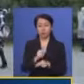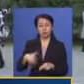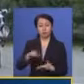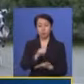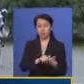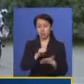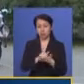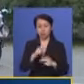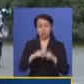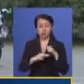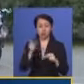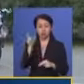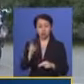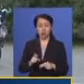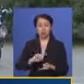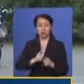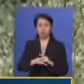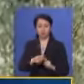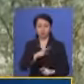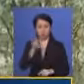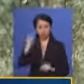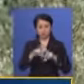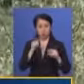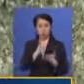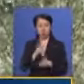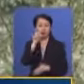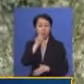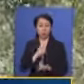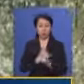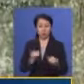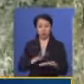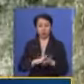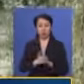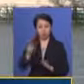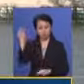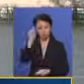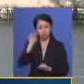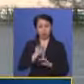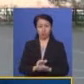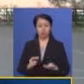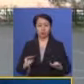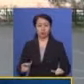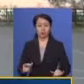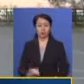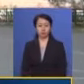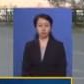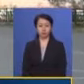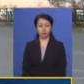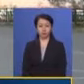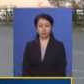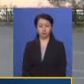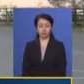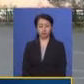замечания к подрядным организациям устранены. В школах созданы комфортные условия для обучения детей. Наталья Итова, Самат